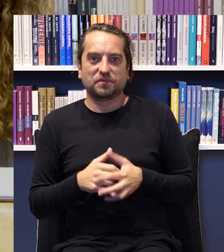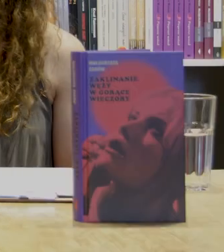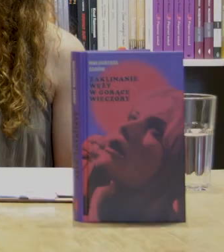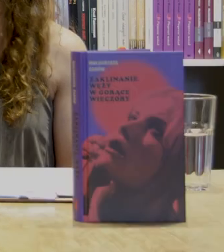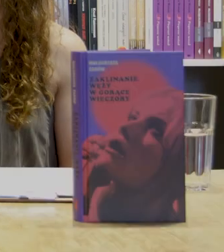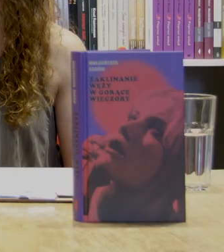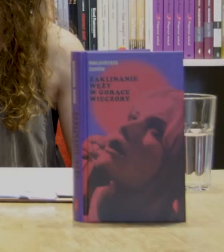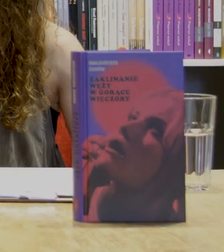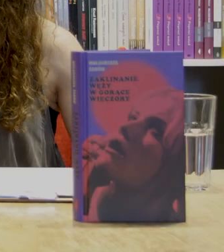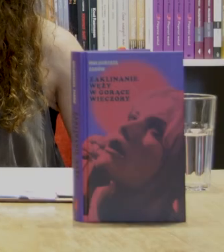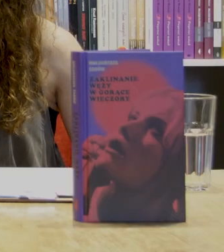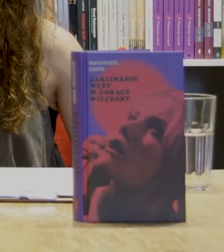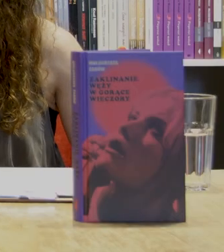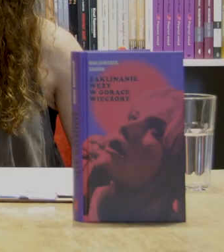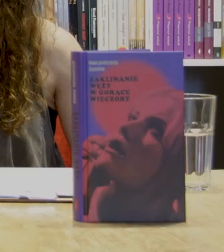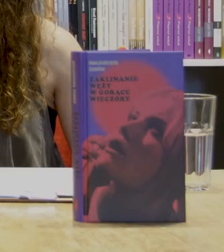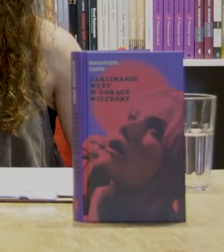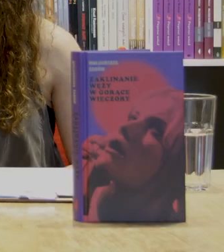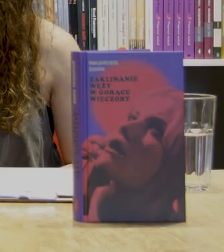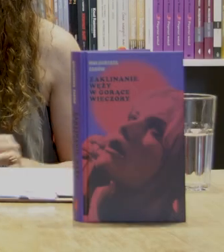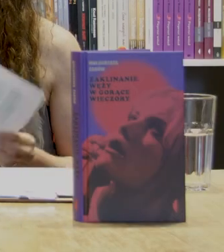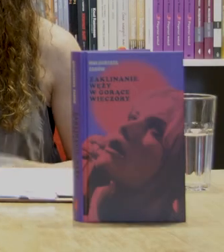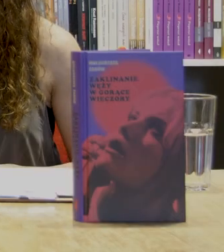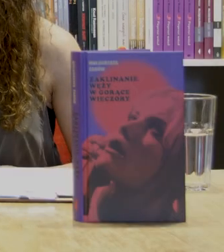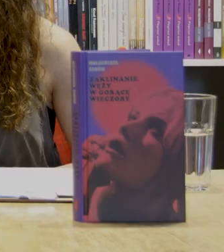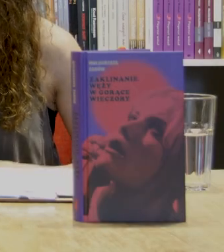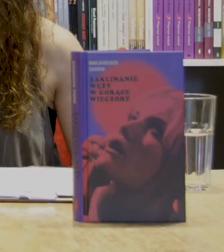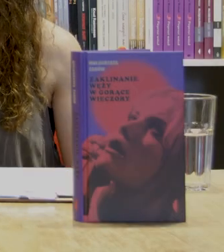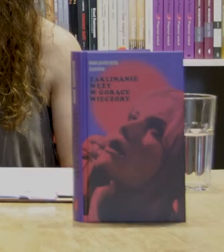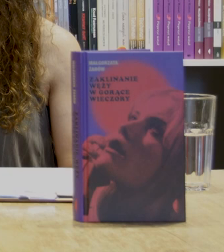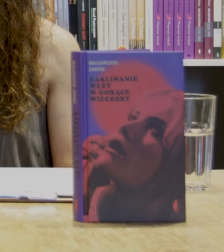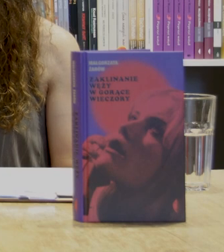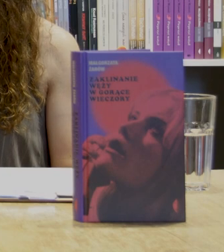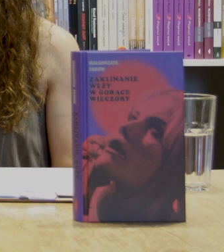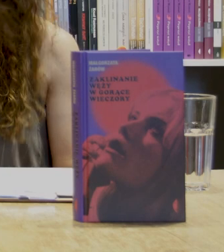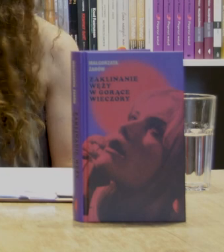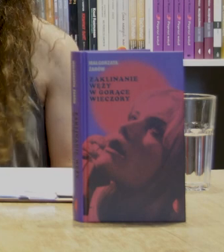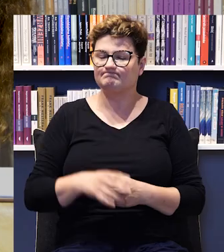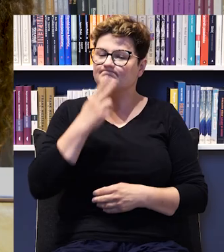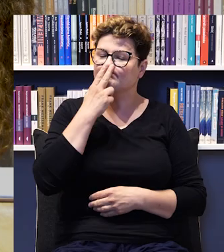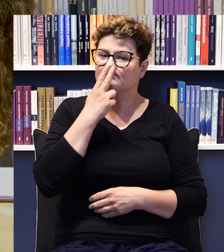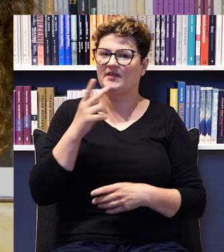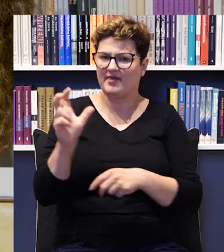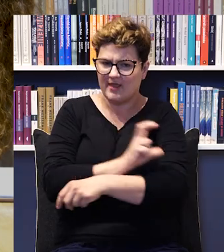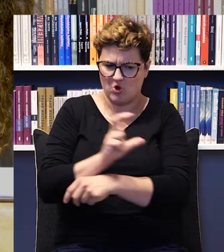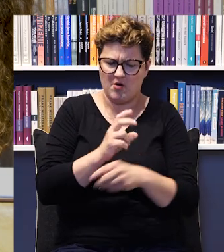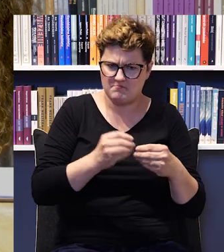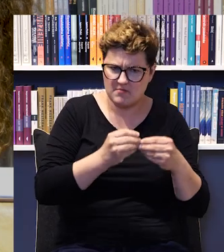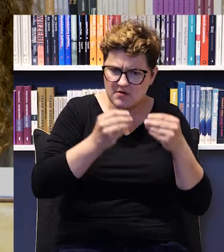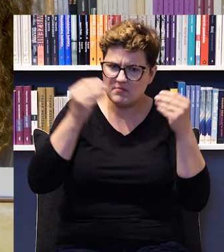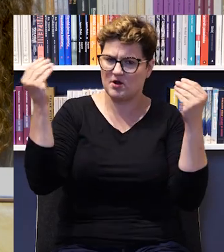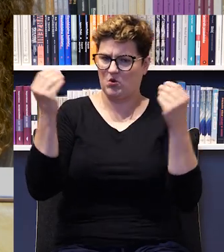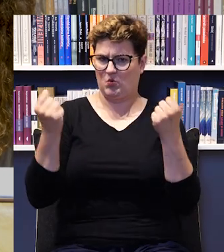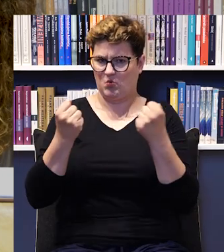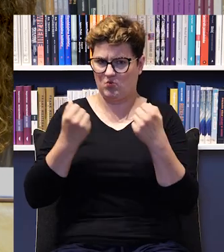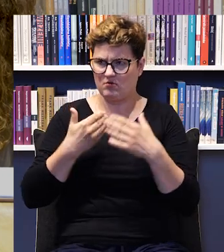że jakby im bardziej ta technologia gdzieś idzie do przodu, tym trochę jakby wydaje mi się, przynajmniej większość z nas,